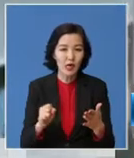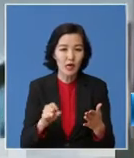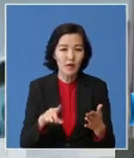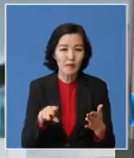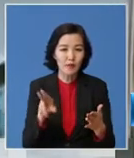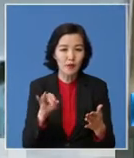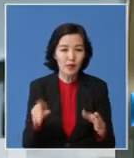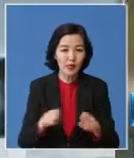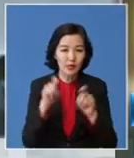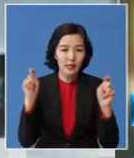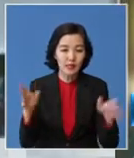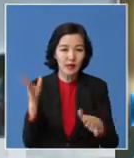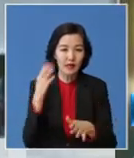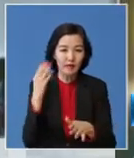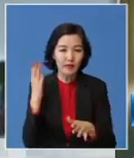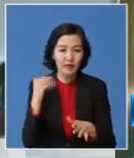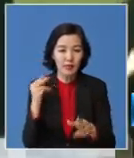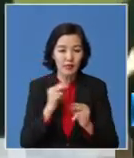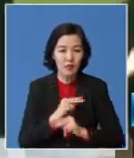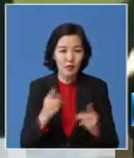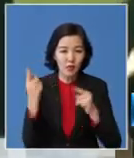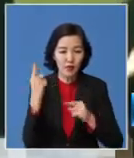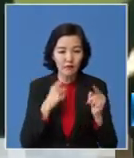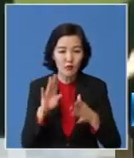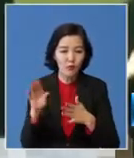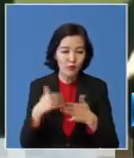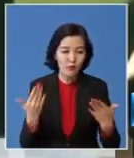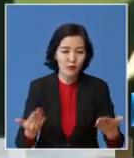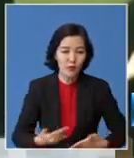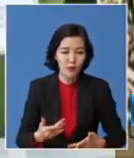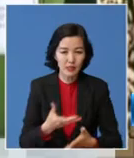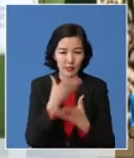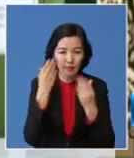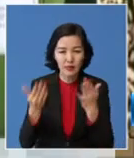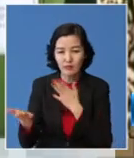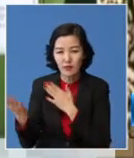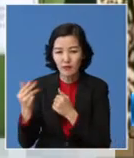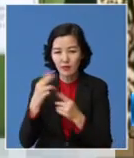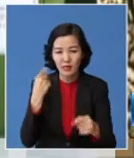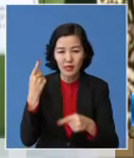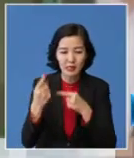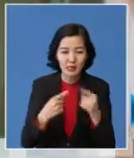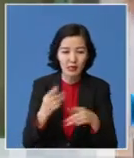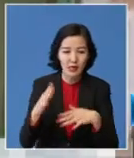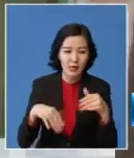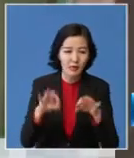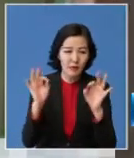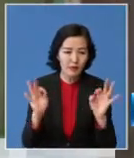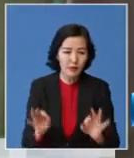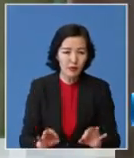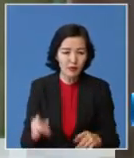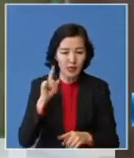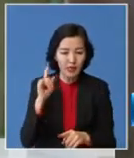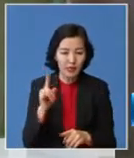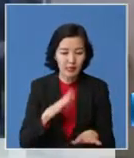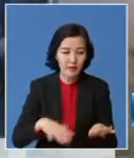Абдубаитовой, открывшаяся в Алматы. Работы автора дали новую жизнь почти забытым древним традициям декоративно-прикладного искусства